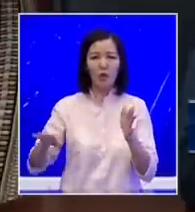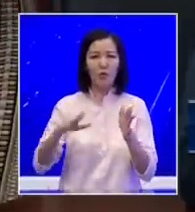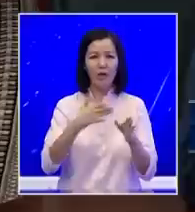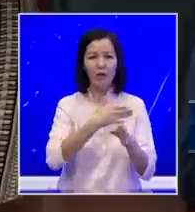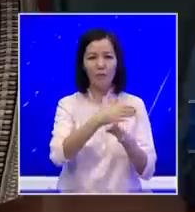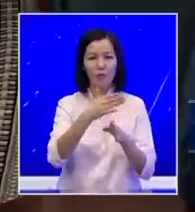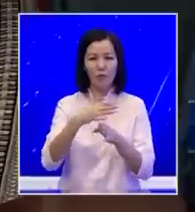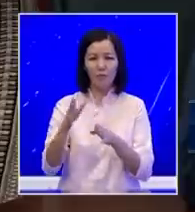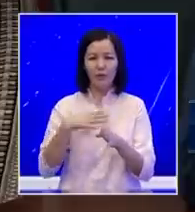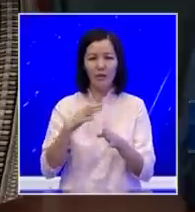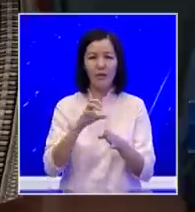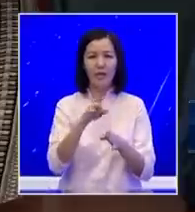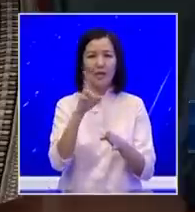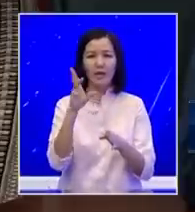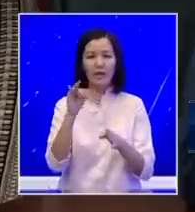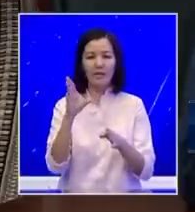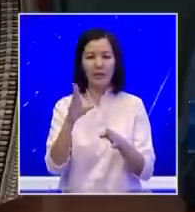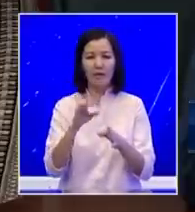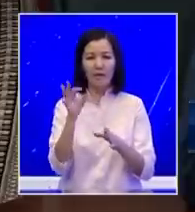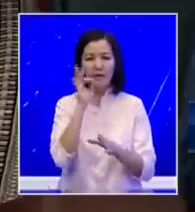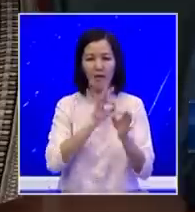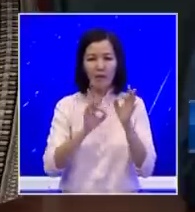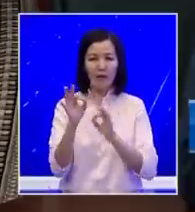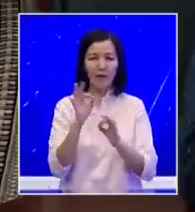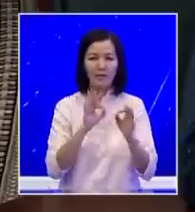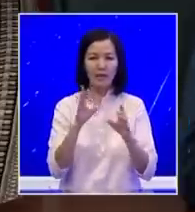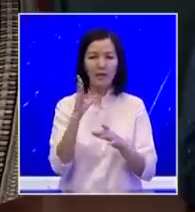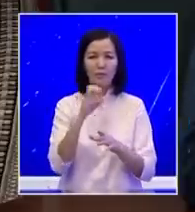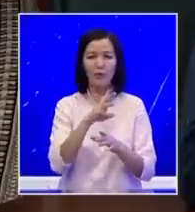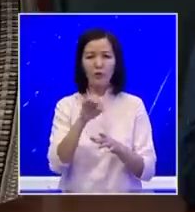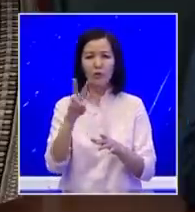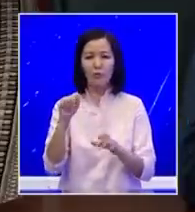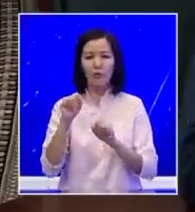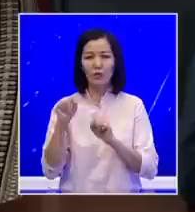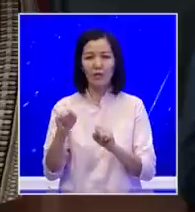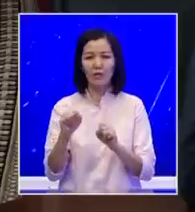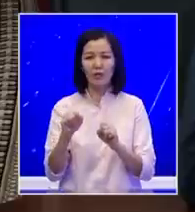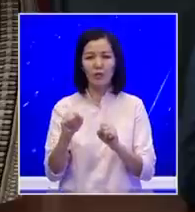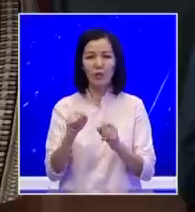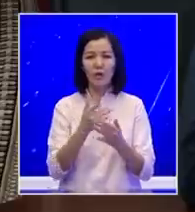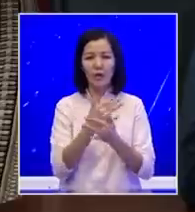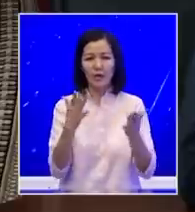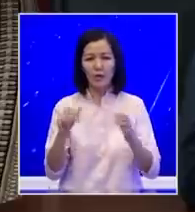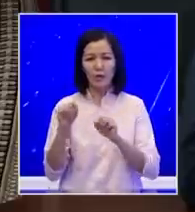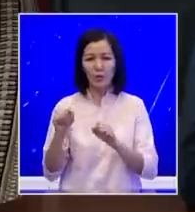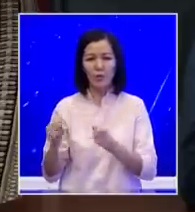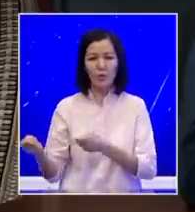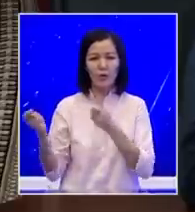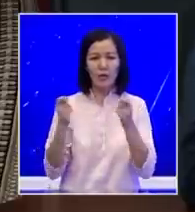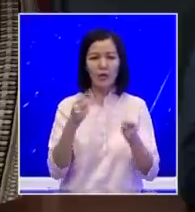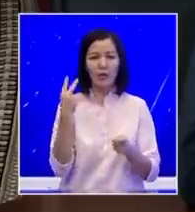беріледі. Сонымен қатар, ЕСКА фармация біз алдында 500 миллион теңге төлеп қойған сақтандыру құралдарын жеткізіп жатыр. 20 тонна